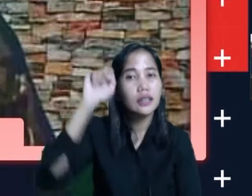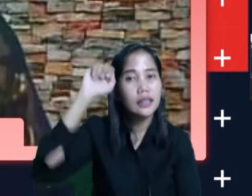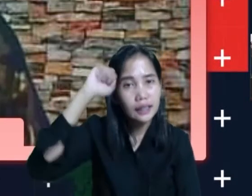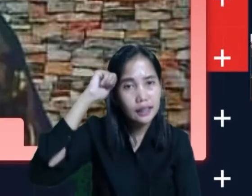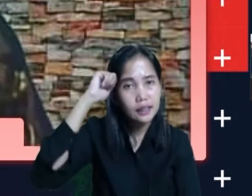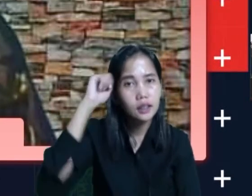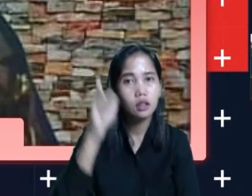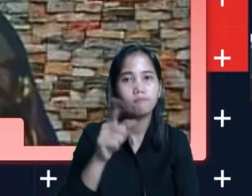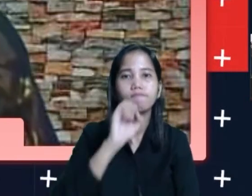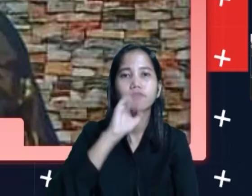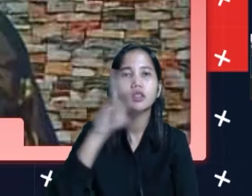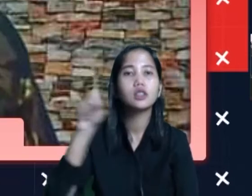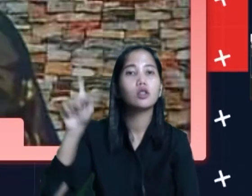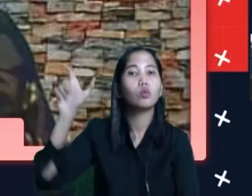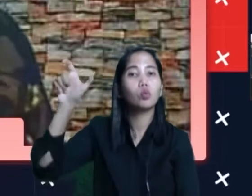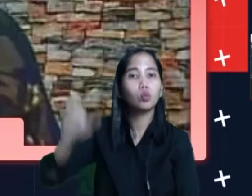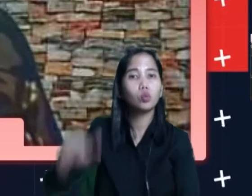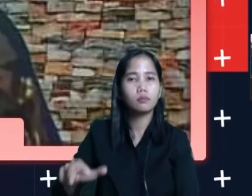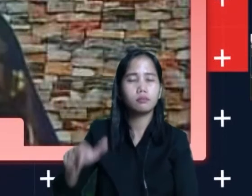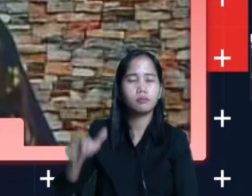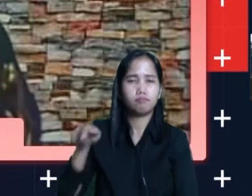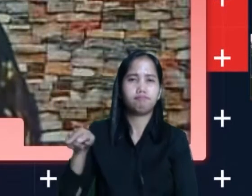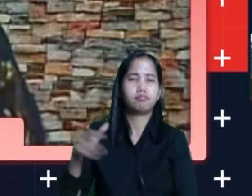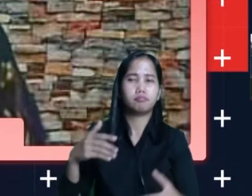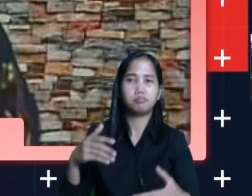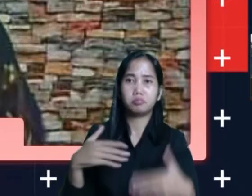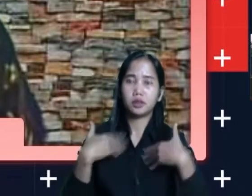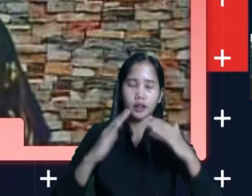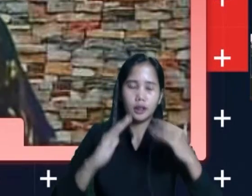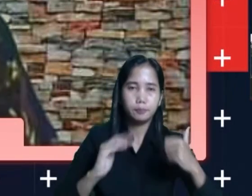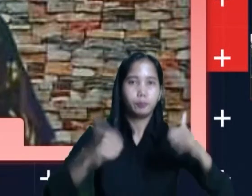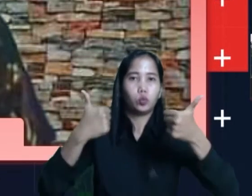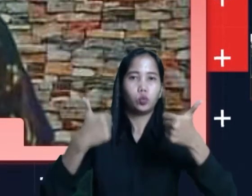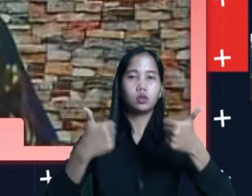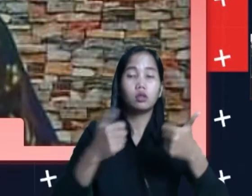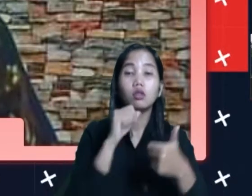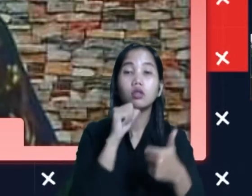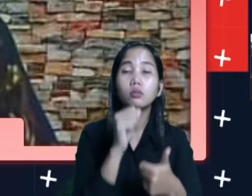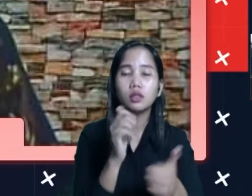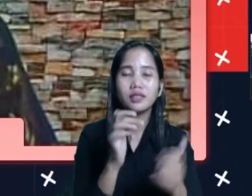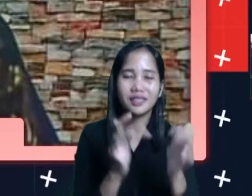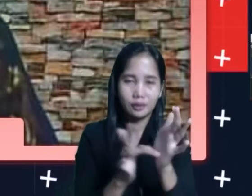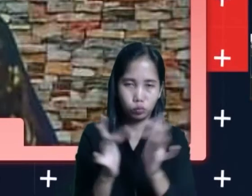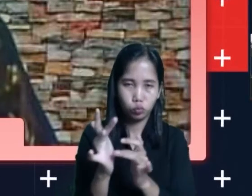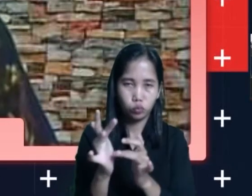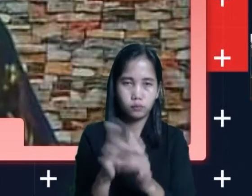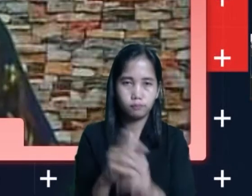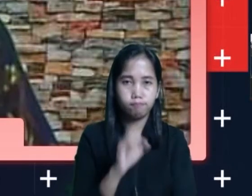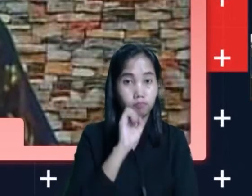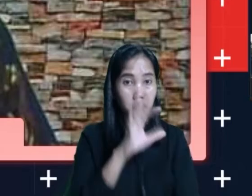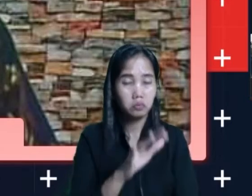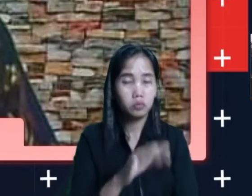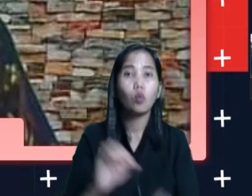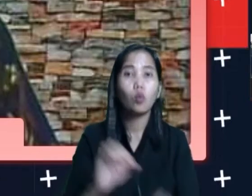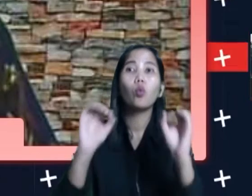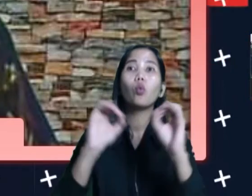percaya ini. Kita memohon Tuhan supaya menolong kita untuk mempunyai iman. Oke, itu tadi Filipi pasal yang kedua, ayat yang